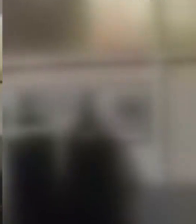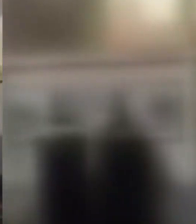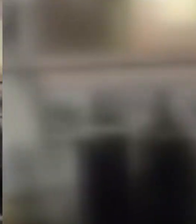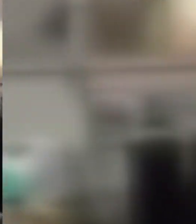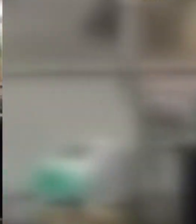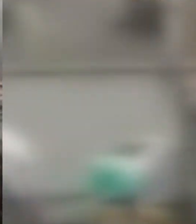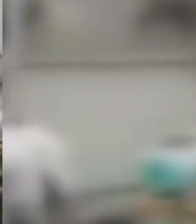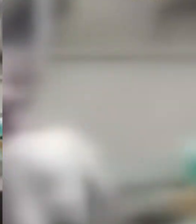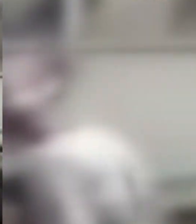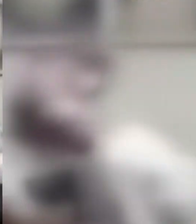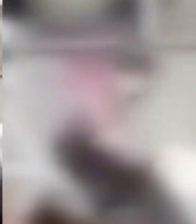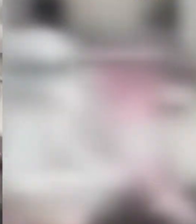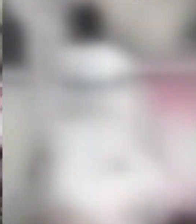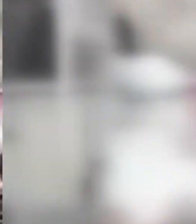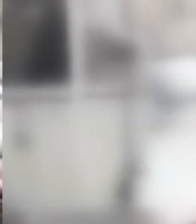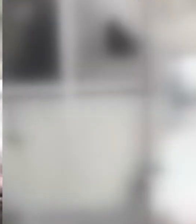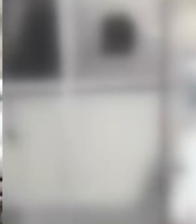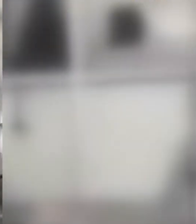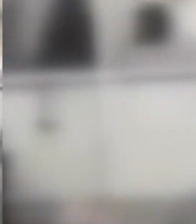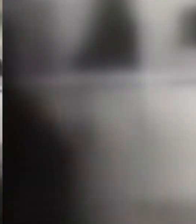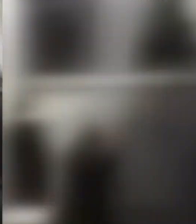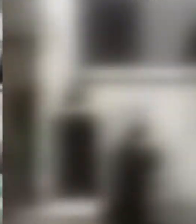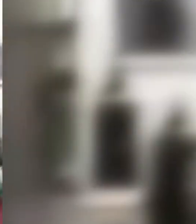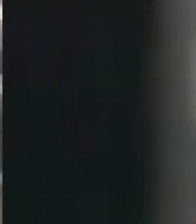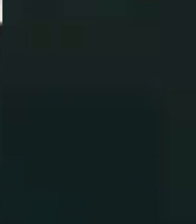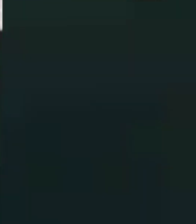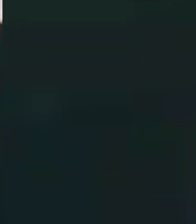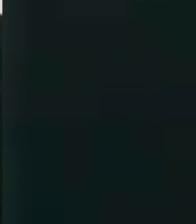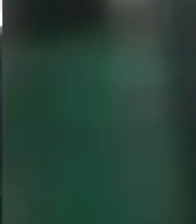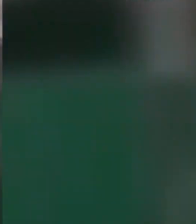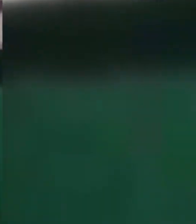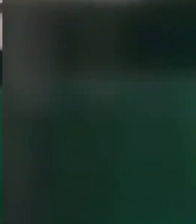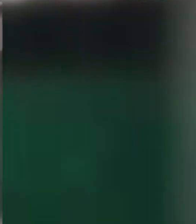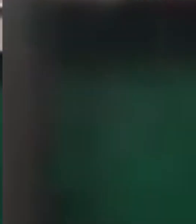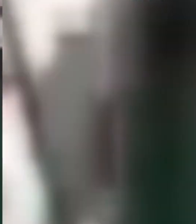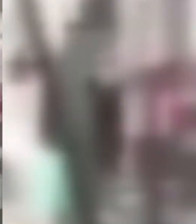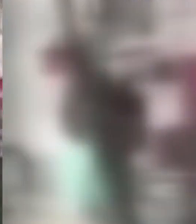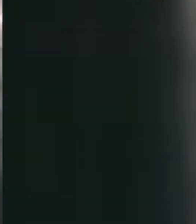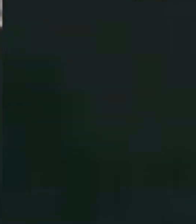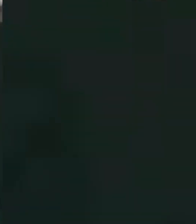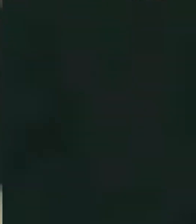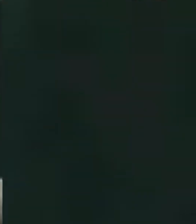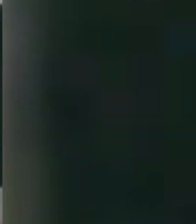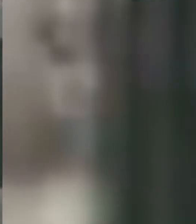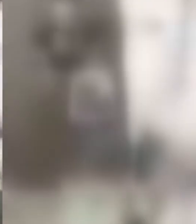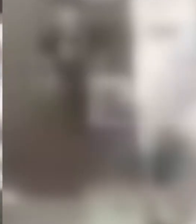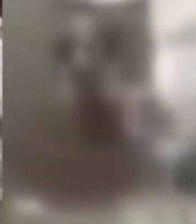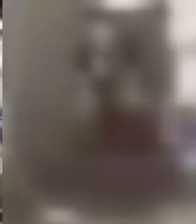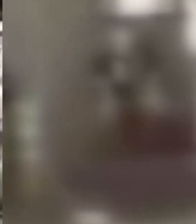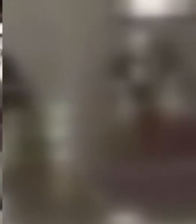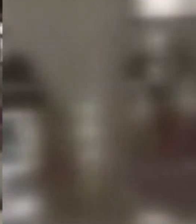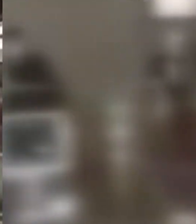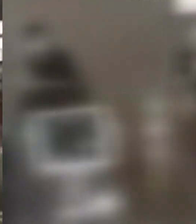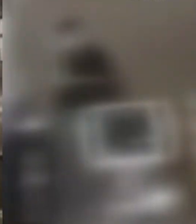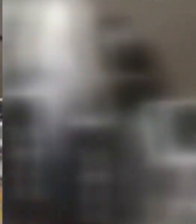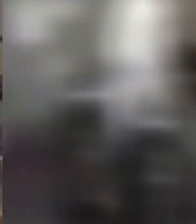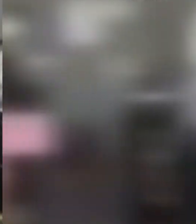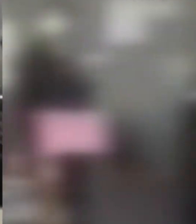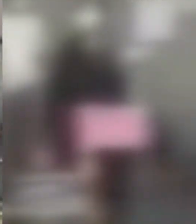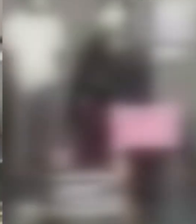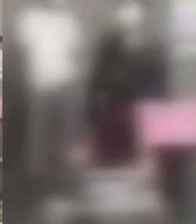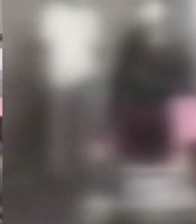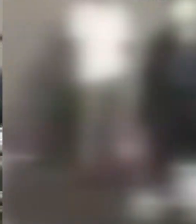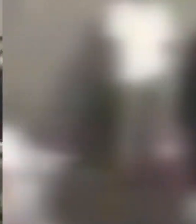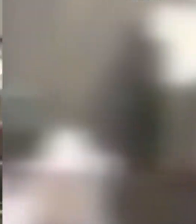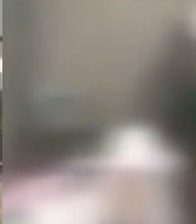好，第三点，我们是希望提供我们的病人，好，在等待的时候，第一